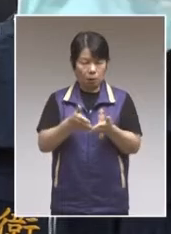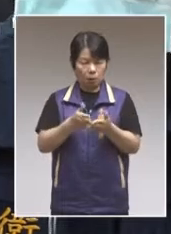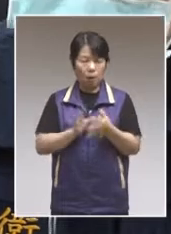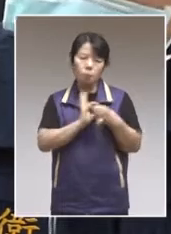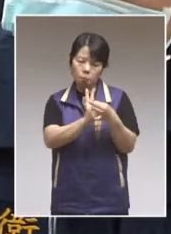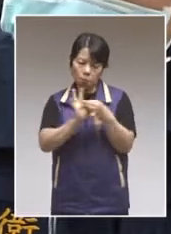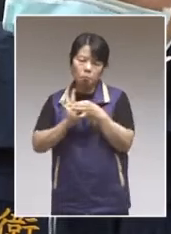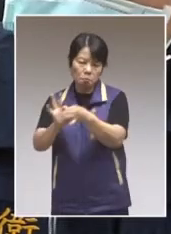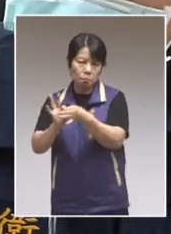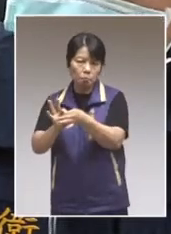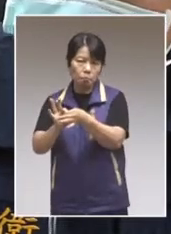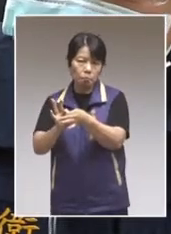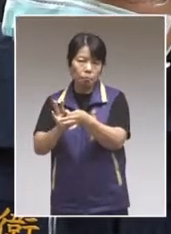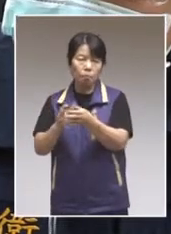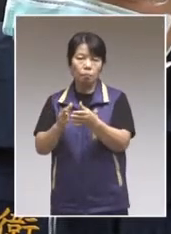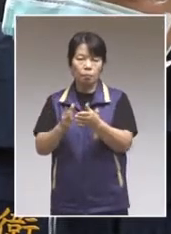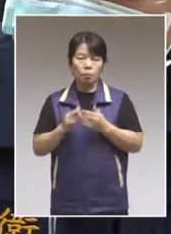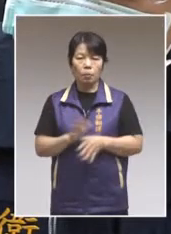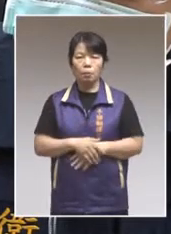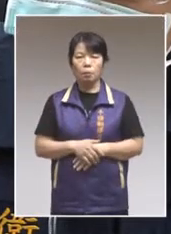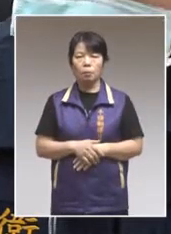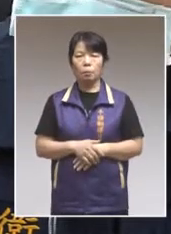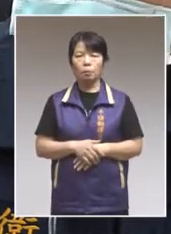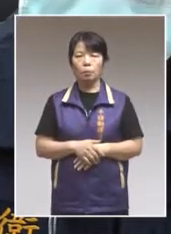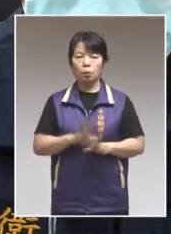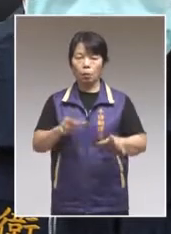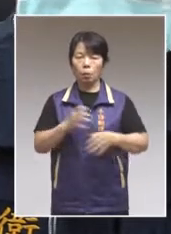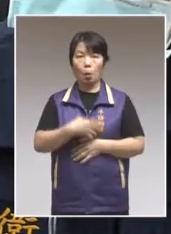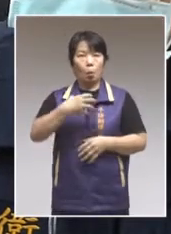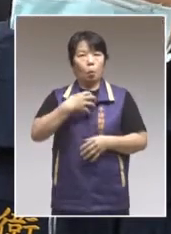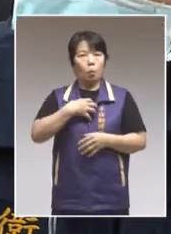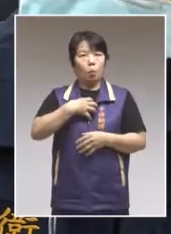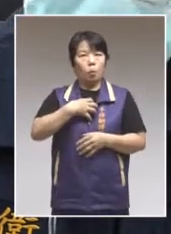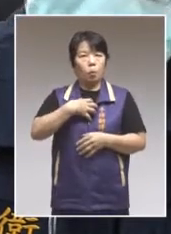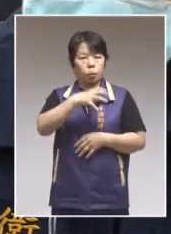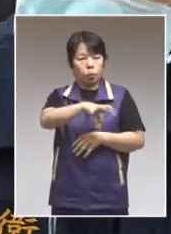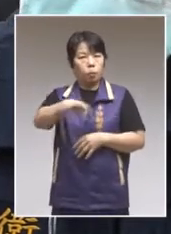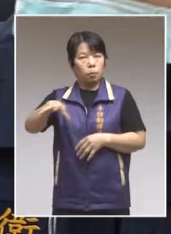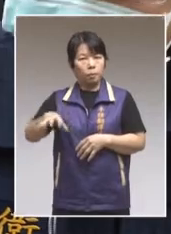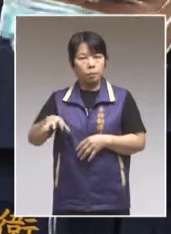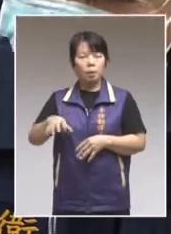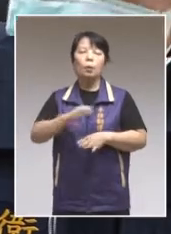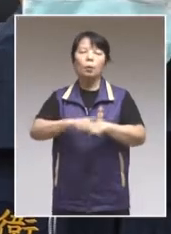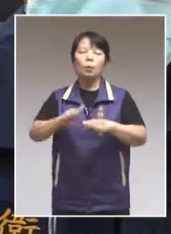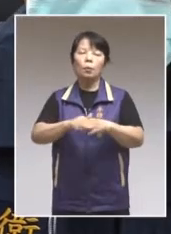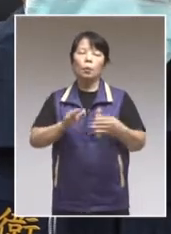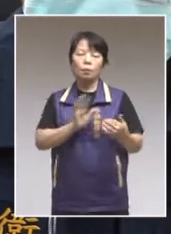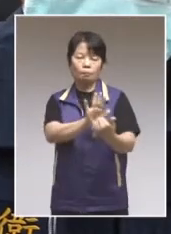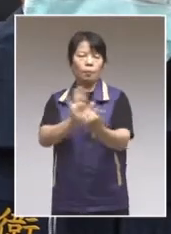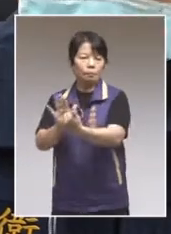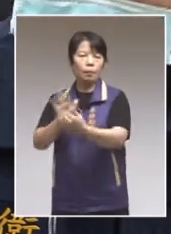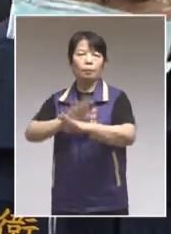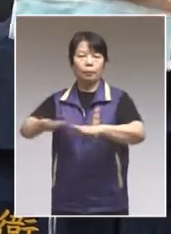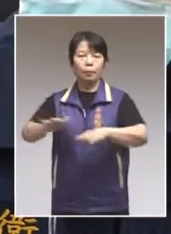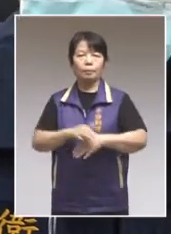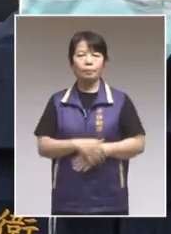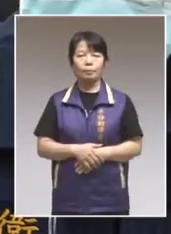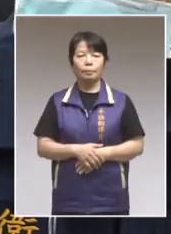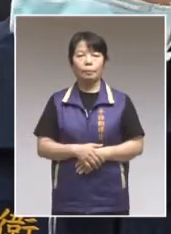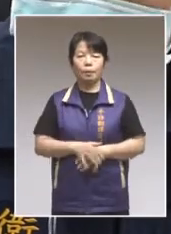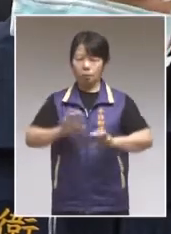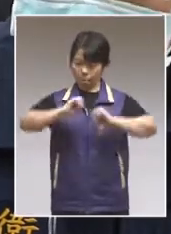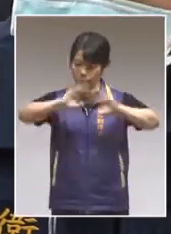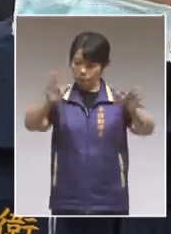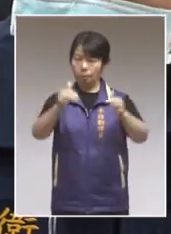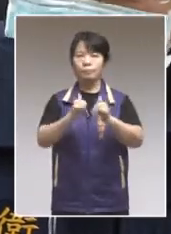关怀，那可能在涉足这样子的一个高风险的场域那会多一点的防护。那这个部分也要提醒市民朋